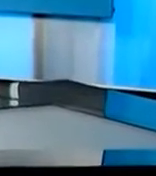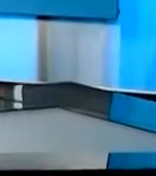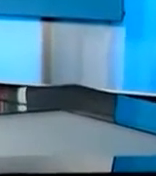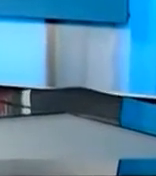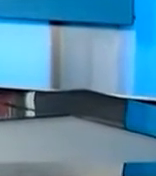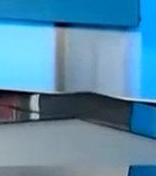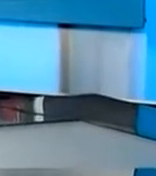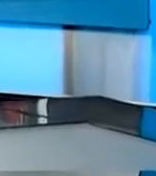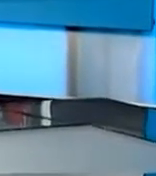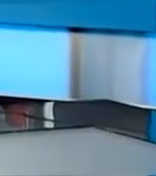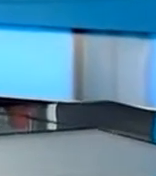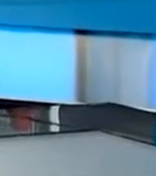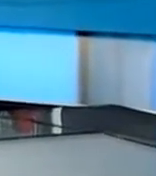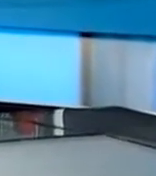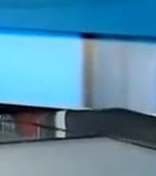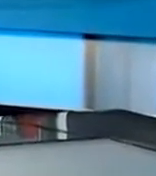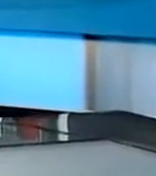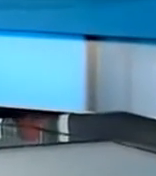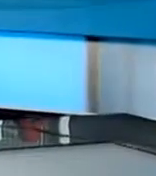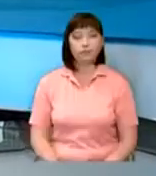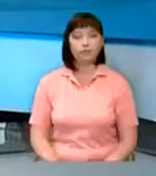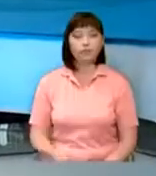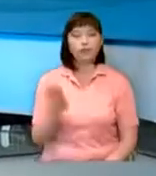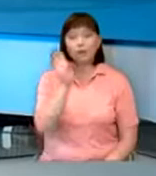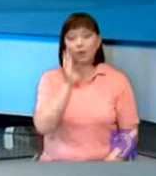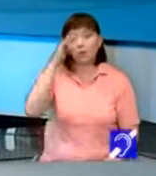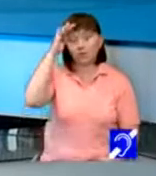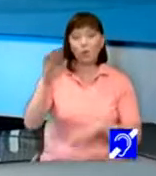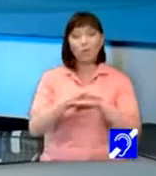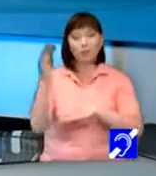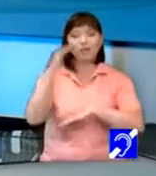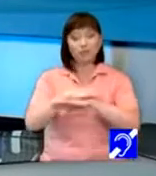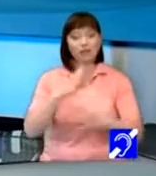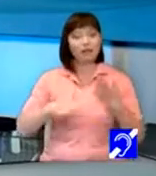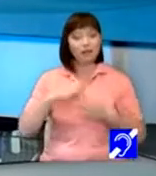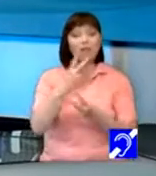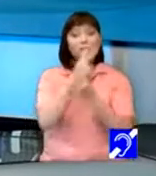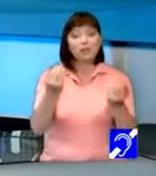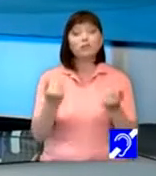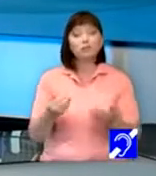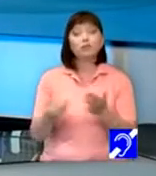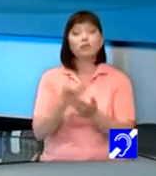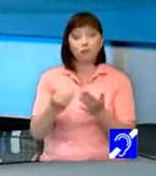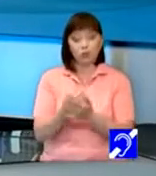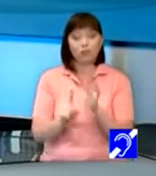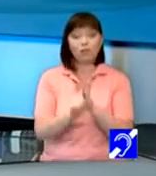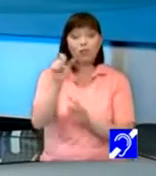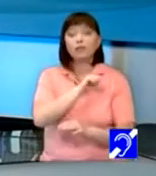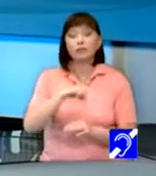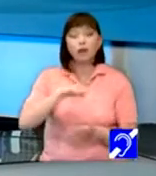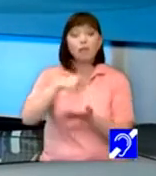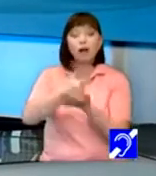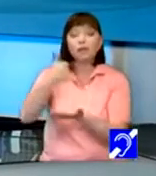Svetlana Gore vă prezintă Telejurnalul. Doamnelor și domnilor, bună seara și bine v-am regăsit la Telejurnal. Începem cu